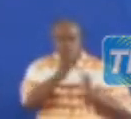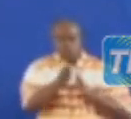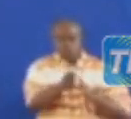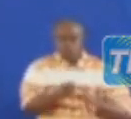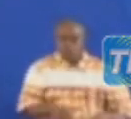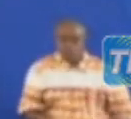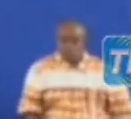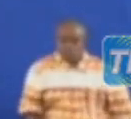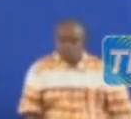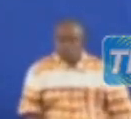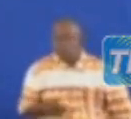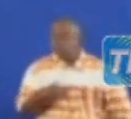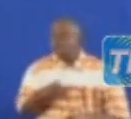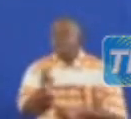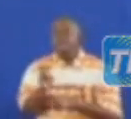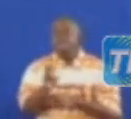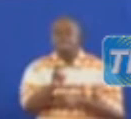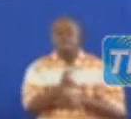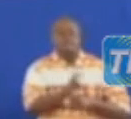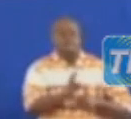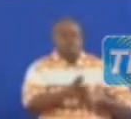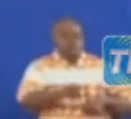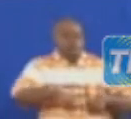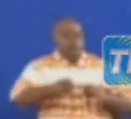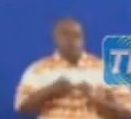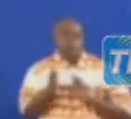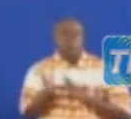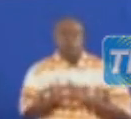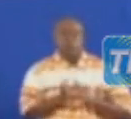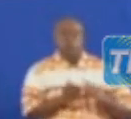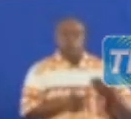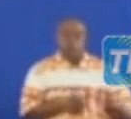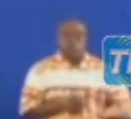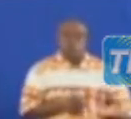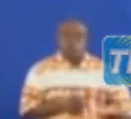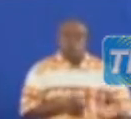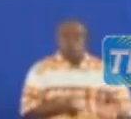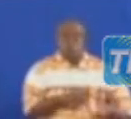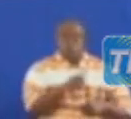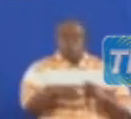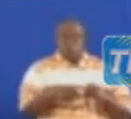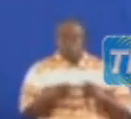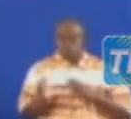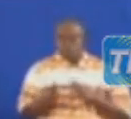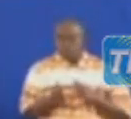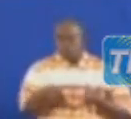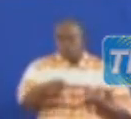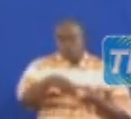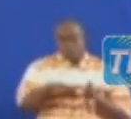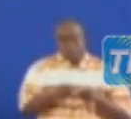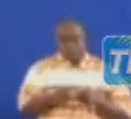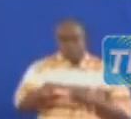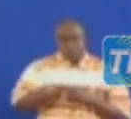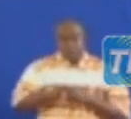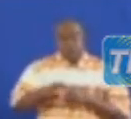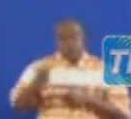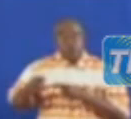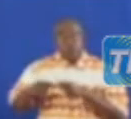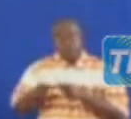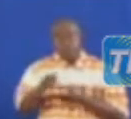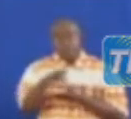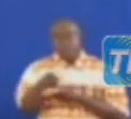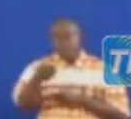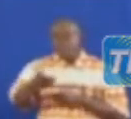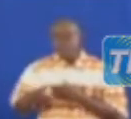mitaa, kuzisimamia mamlaka za upangaji katika kupanga na kuendeleza mipango miji na matumizi endelevu ya